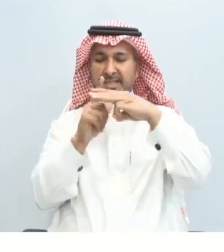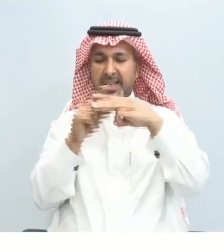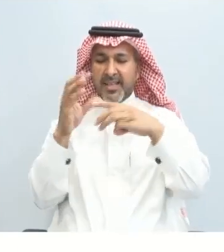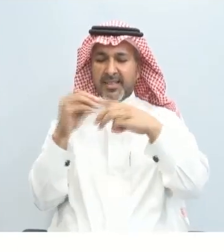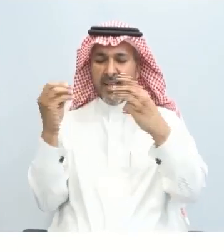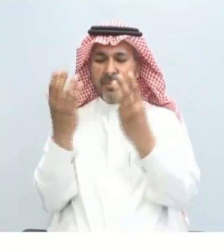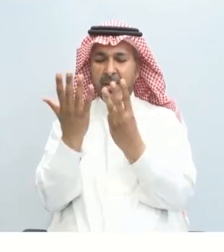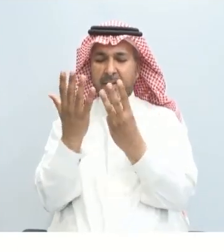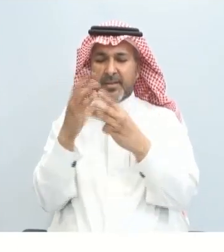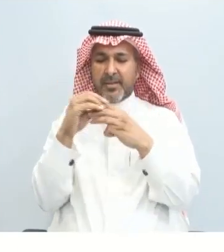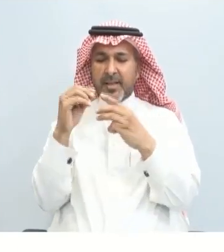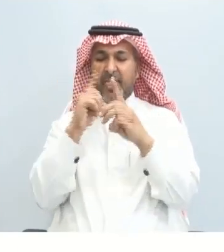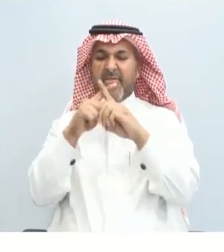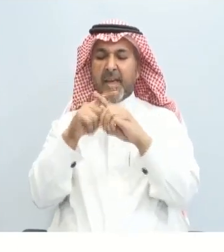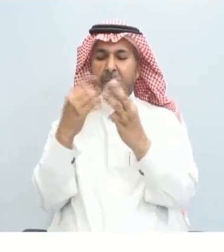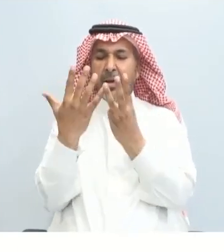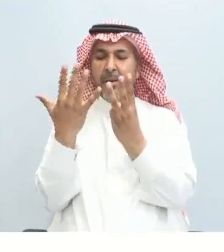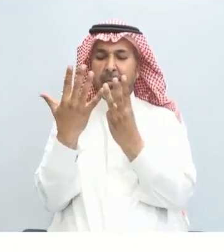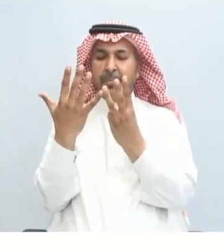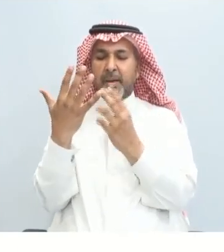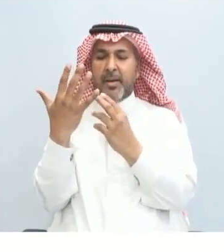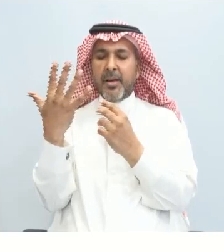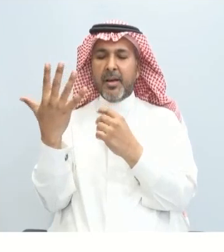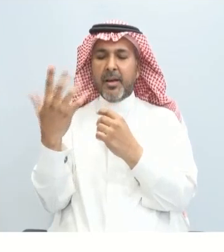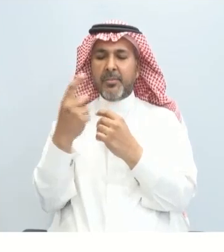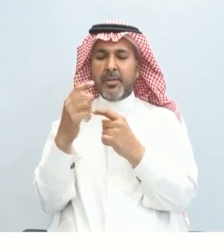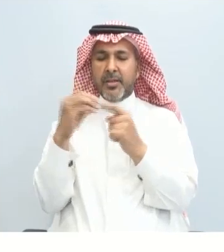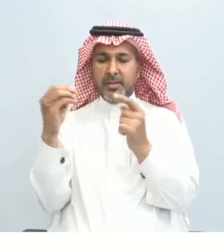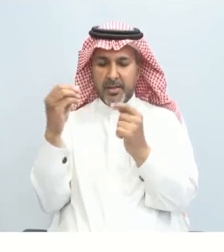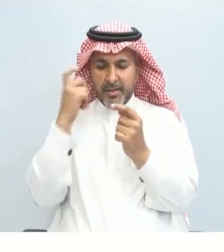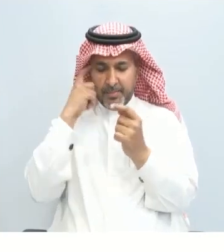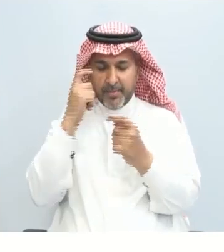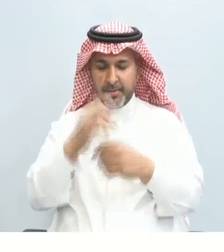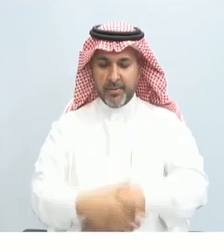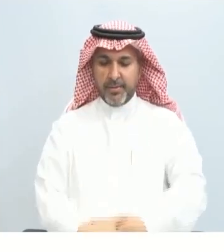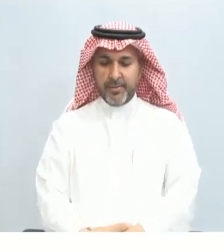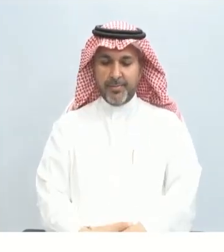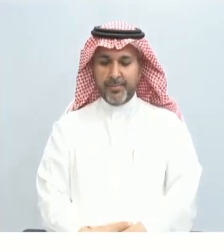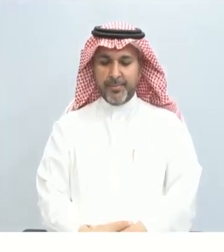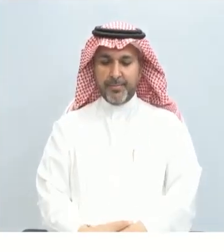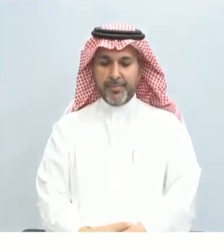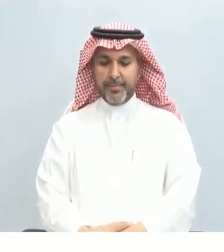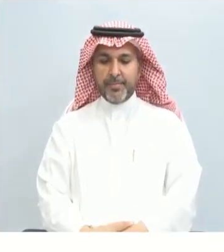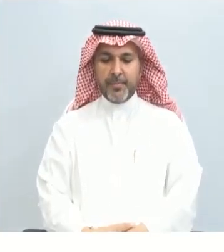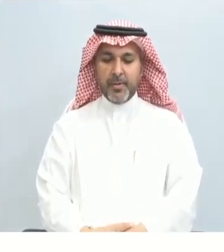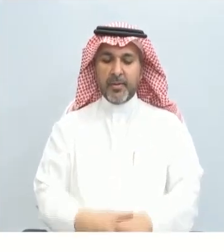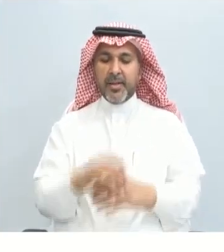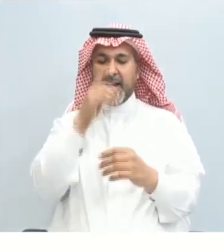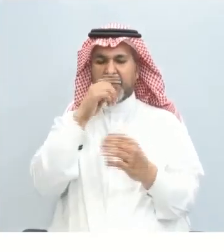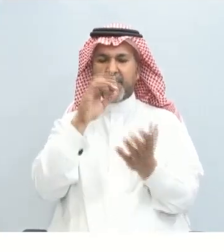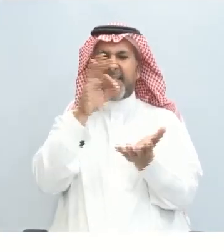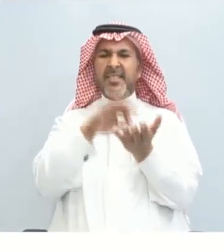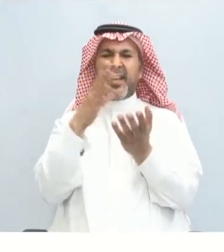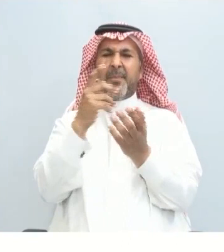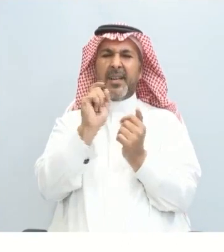15 طيب ش اللي يصفر الحد الاول العدد اللي يصفر الحد الاول هو الخمسه او الحد اللي